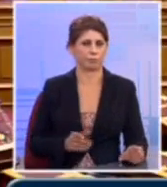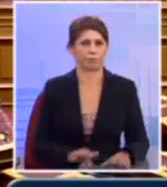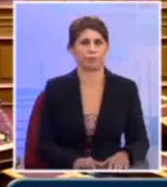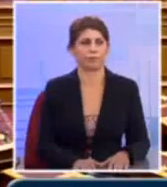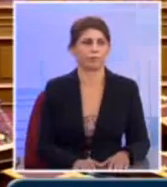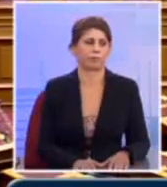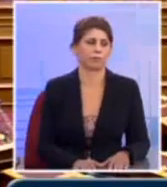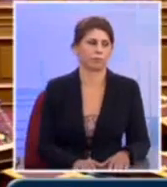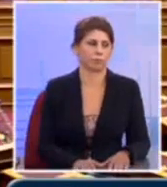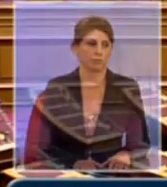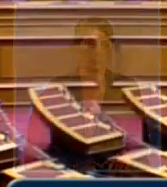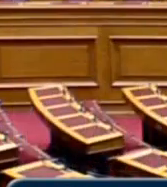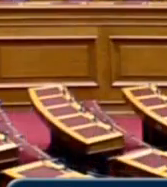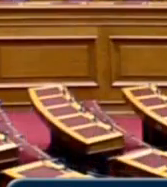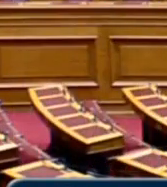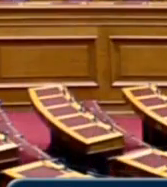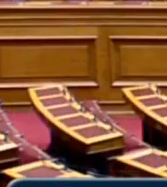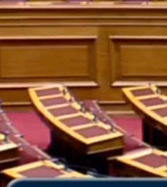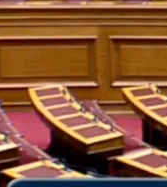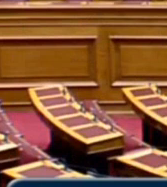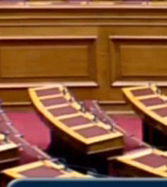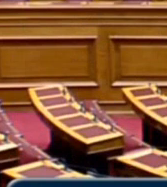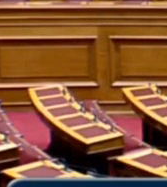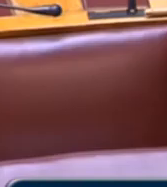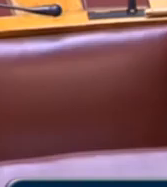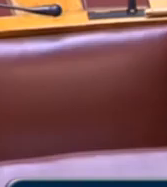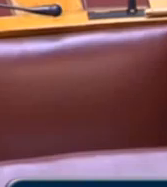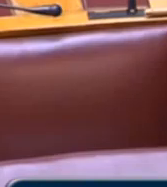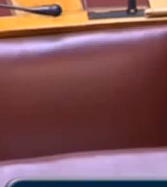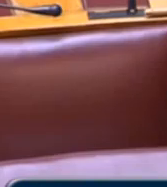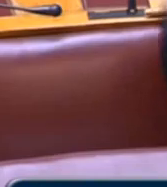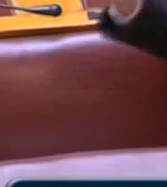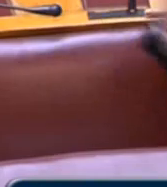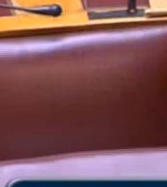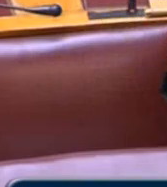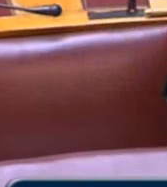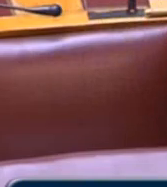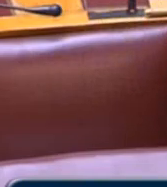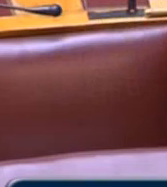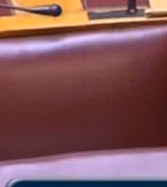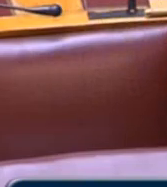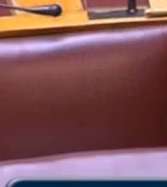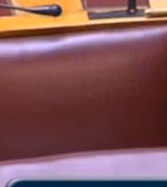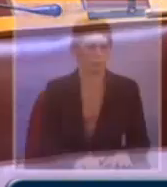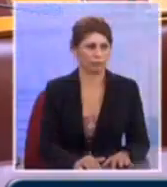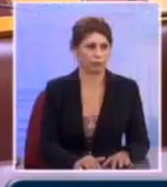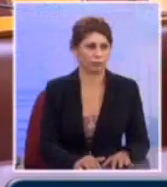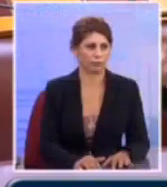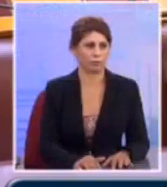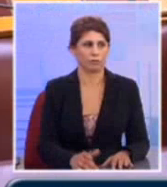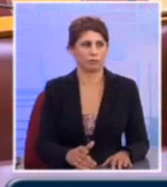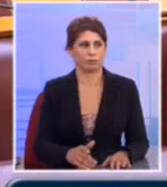δον όταν δεν καλύπτει τα τεκμήρια το εισόδημα είναι 3.000€ και τα τεκμήρια είναι 7.000 είναι κάτω από τα 9 φορολογείται με